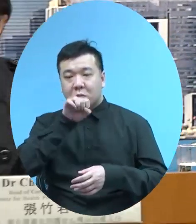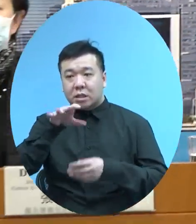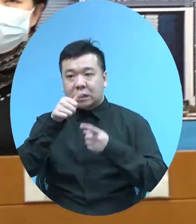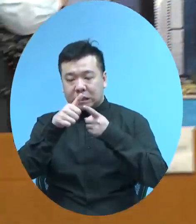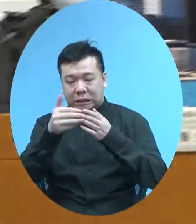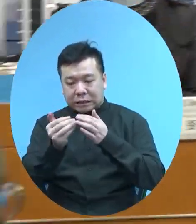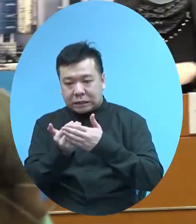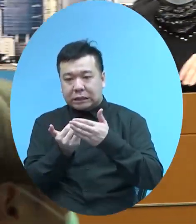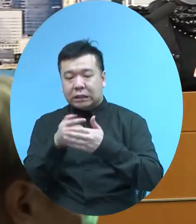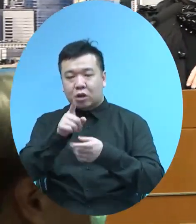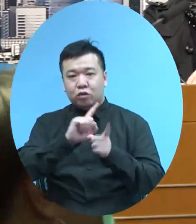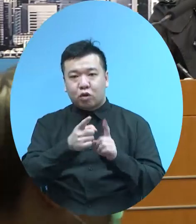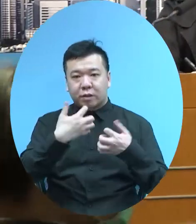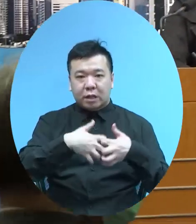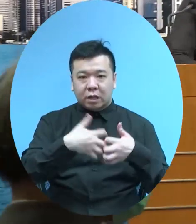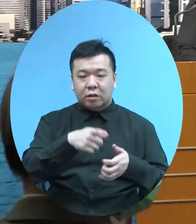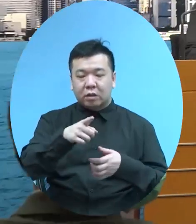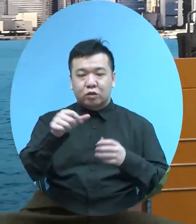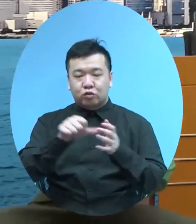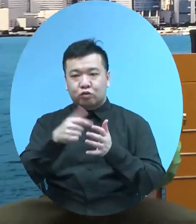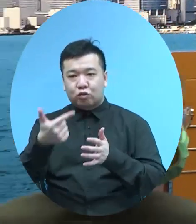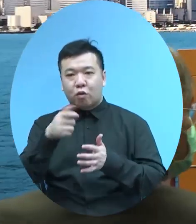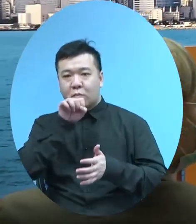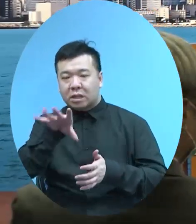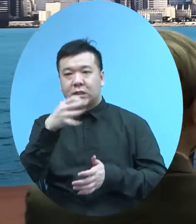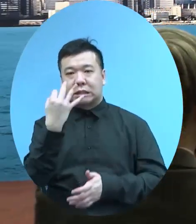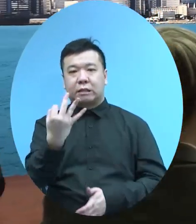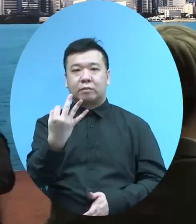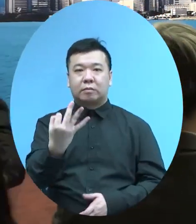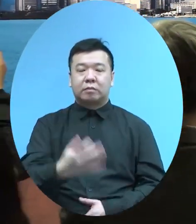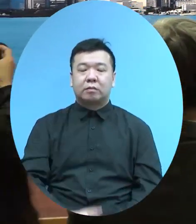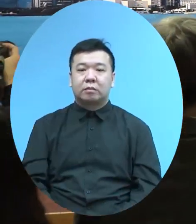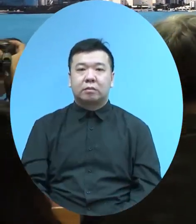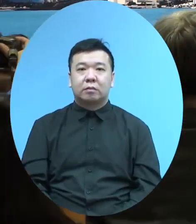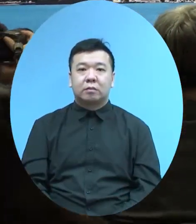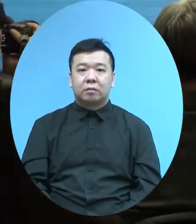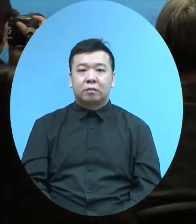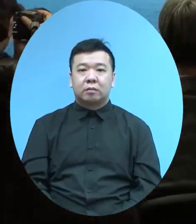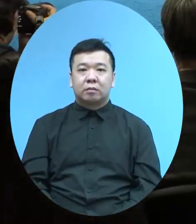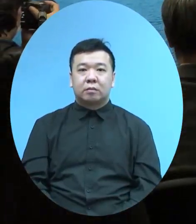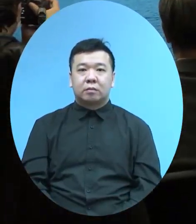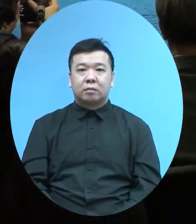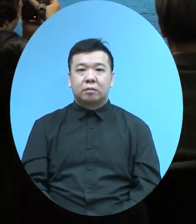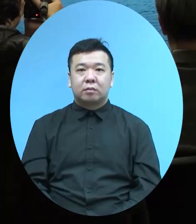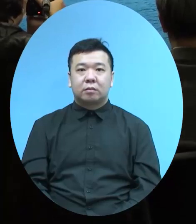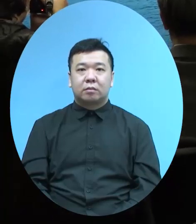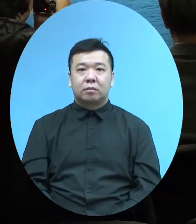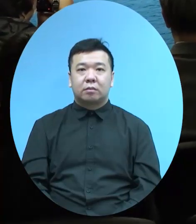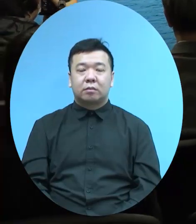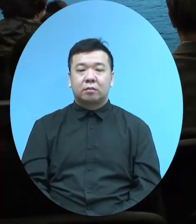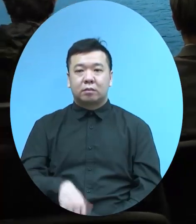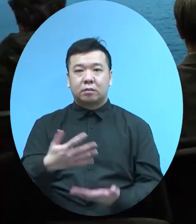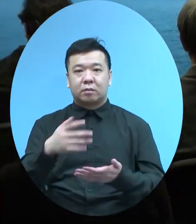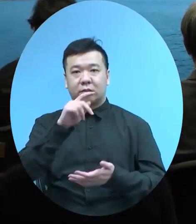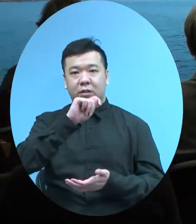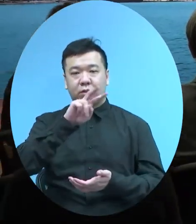代表嘅傳媒機構，同埋每次盡量最多發問三條啦。咁第一位就嗰邊後邊最後方，唔該你先。 係你好 TVB 嘅，